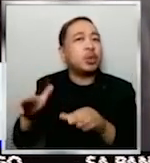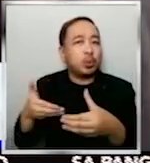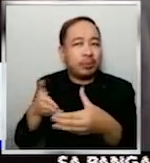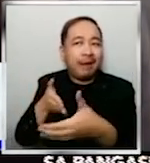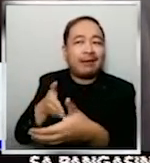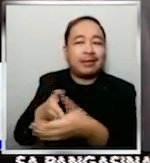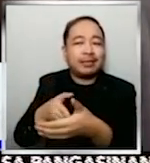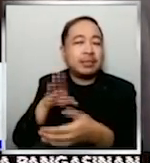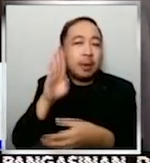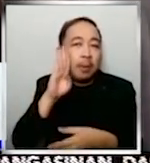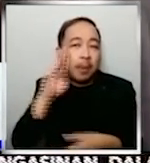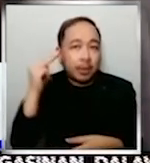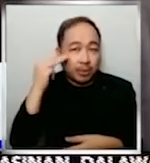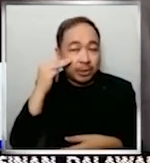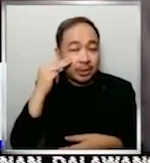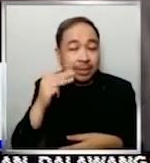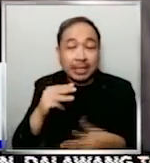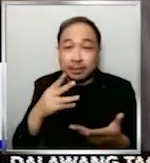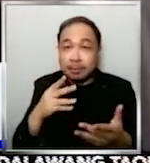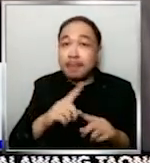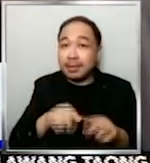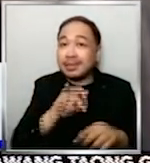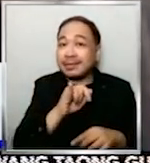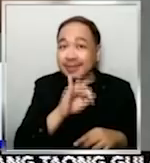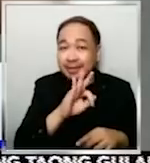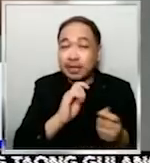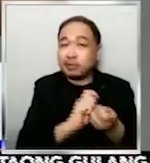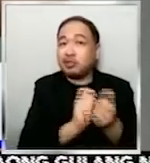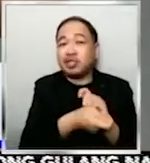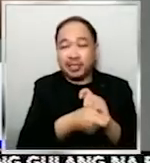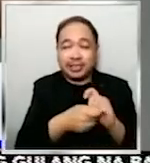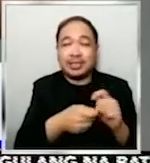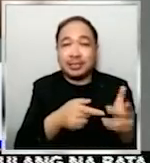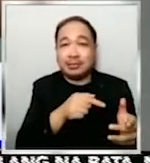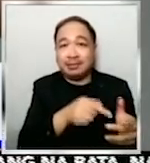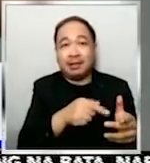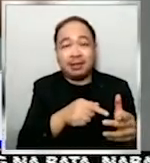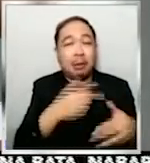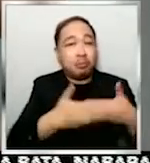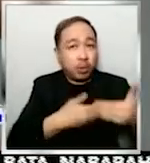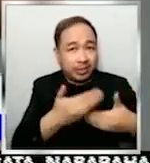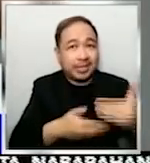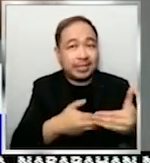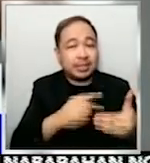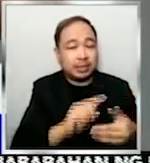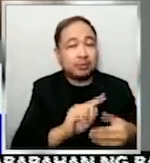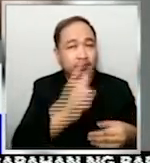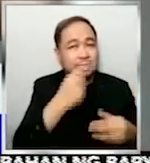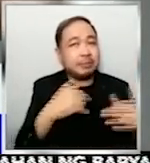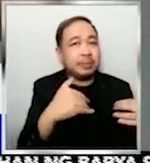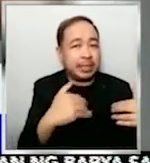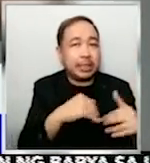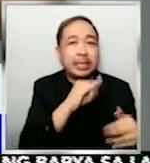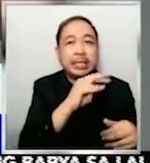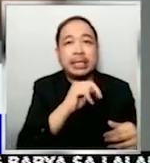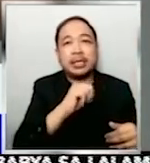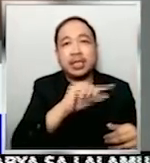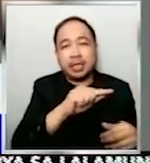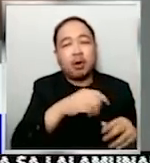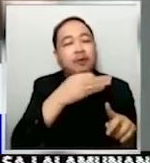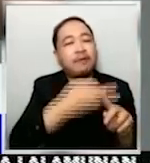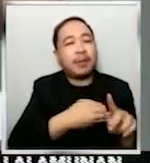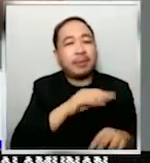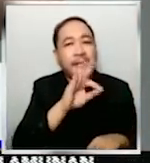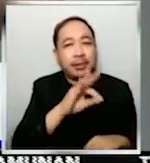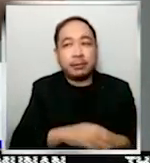sa unang unbank session ni Inting sa February 9. Election period na at kailangan humingi ng permiso sa COMELEC kung magkakaroon